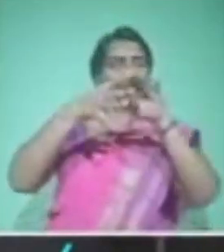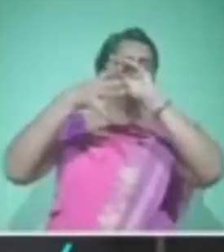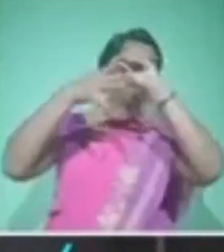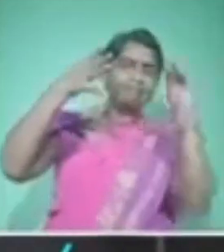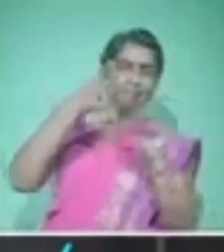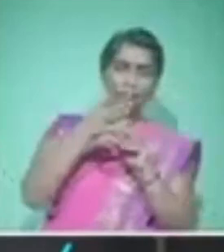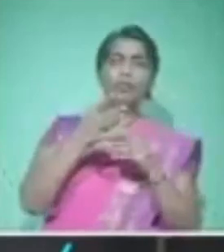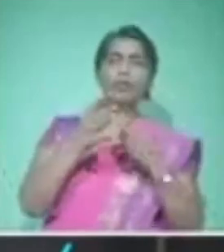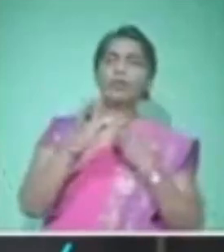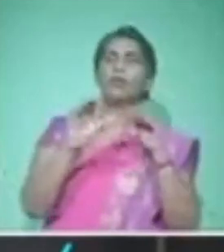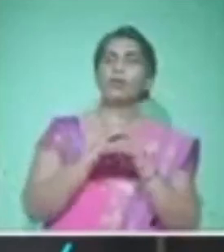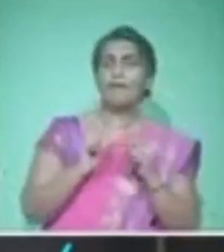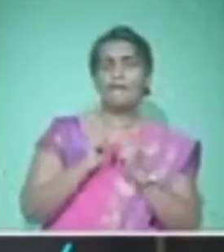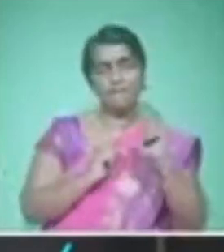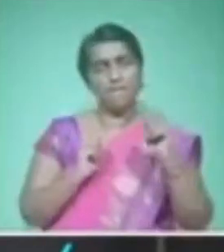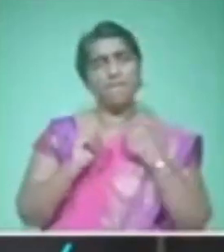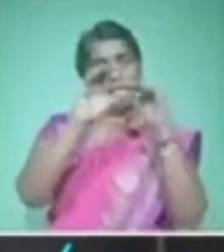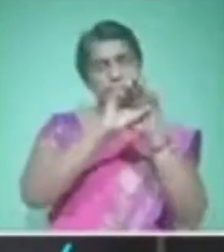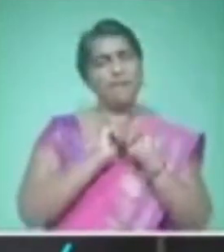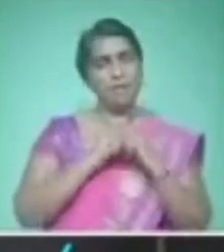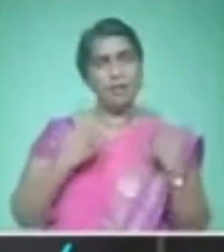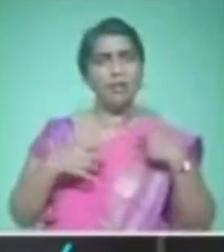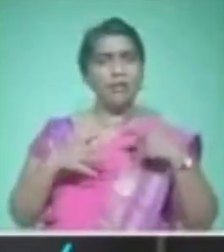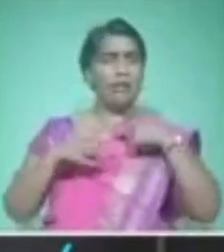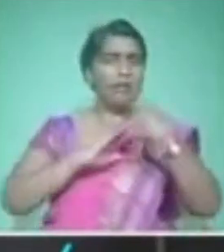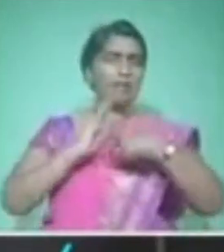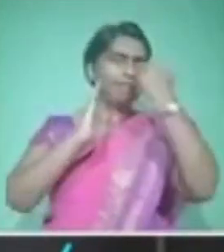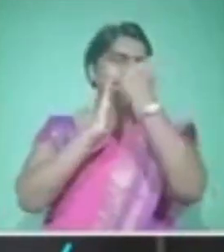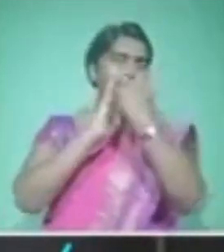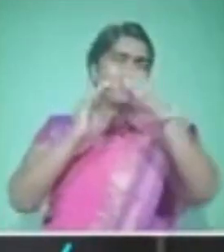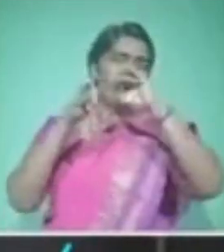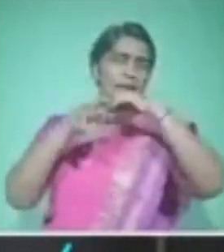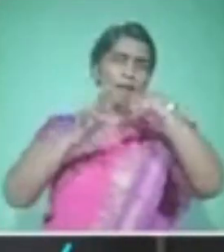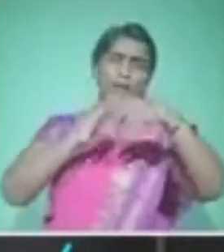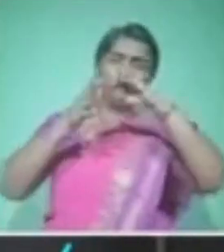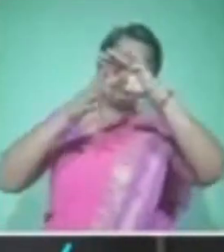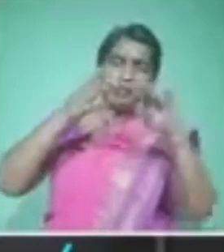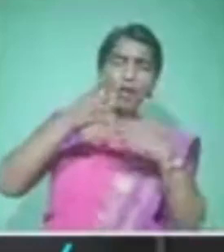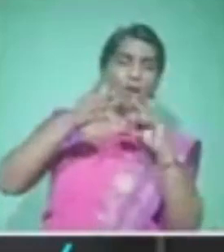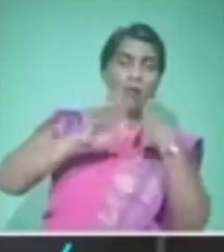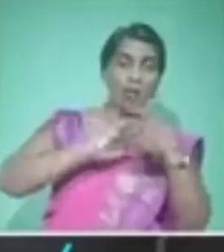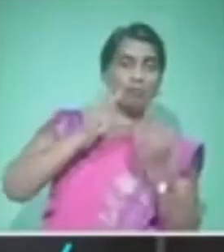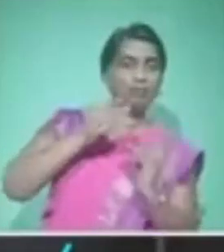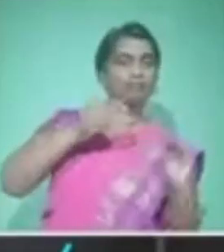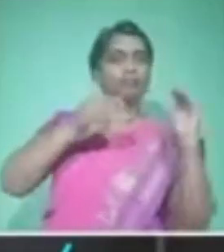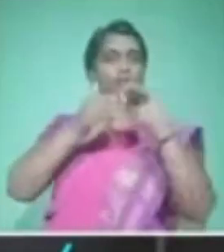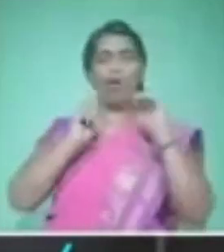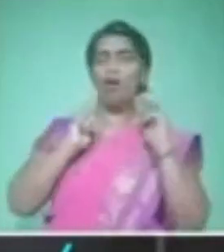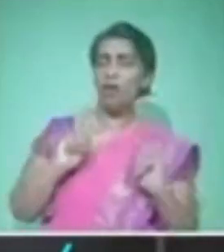එතනට අපි යන්නේ. නැත්නම් යන්න ඕනේ නැහනේ. දැන් මේ ශ්‍රේණිගත කිරීම රටේ ශ්‍රේණිගත කිරීම කොහොමද ඉහළට ගන්නෙ? කොහොමද